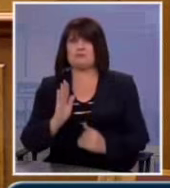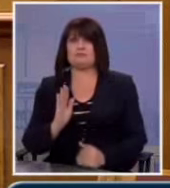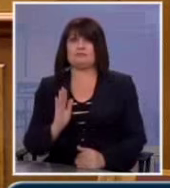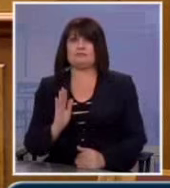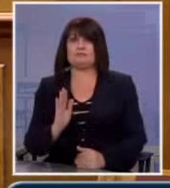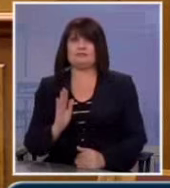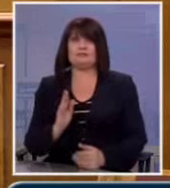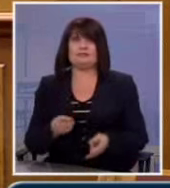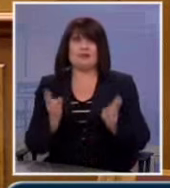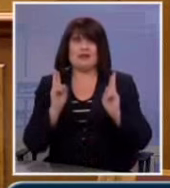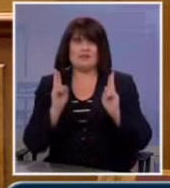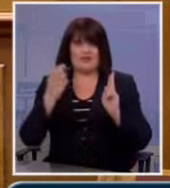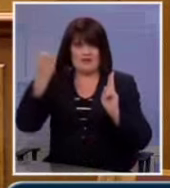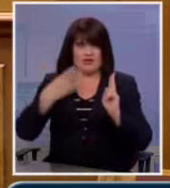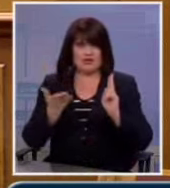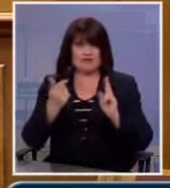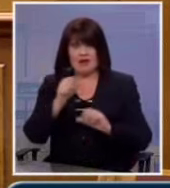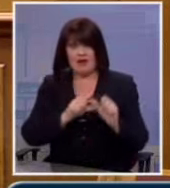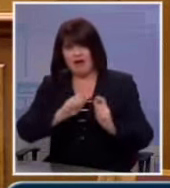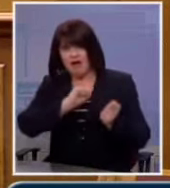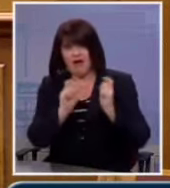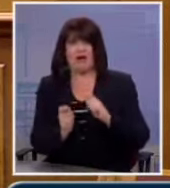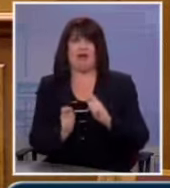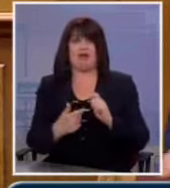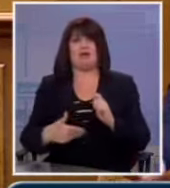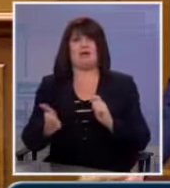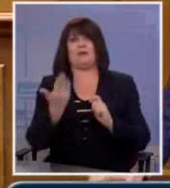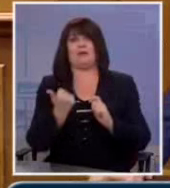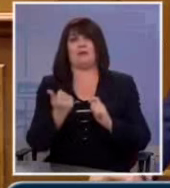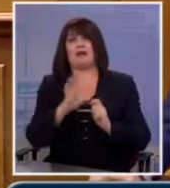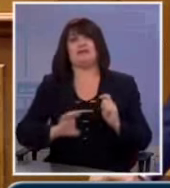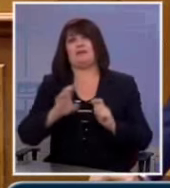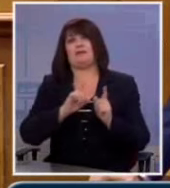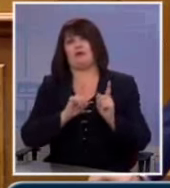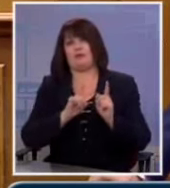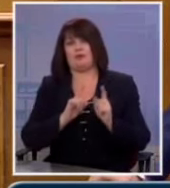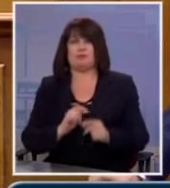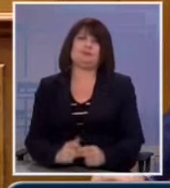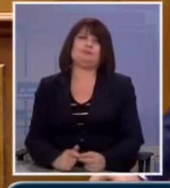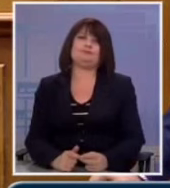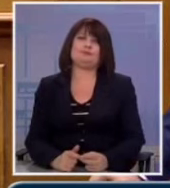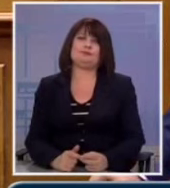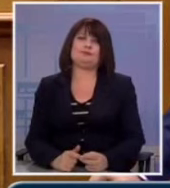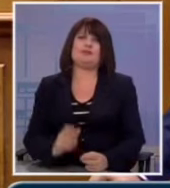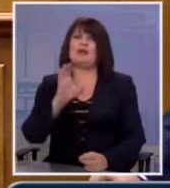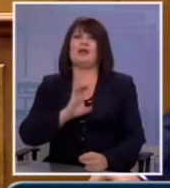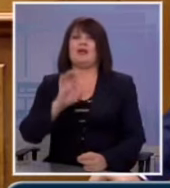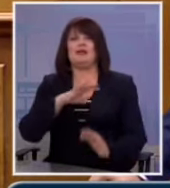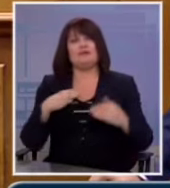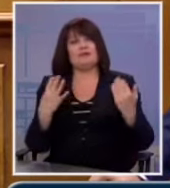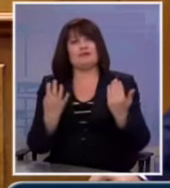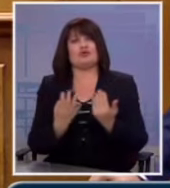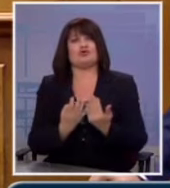χαραμάδα προσδοκίας και ελπίδας για αλλαγή μέσα σε αυτήν την Ευρώπη. Στην Ευρωζώνη των